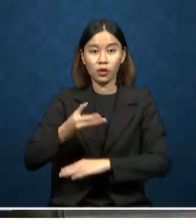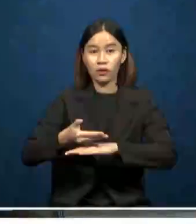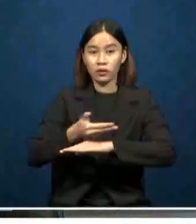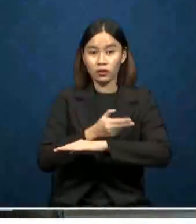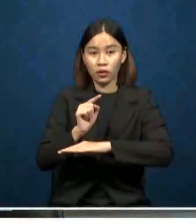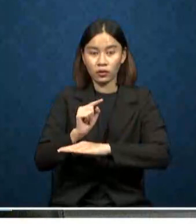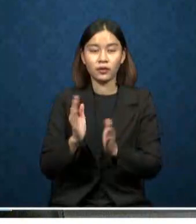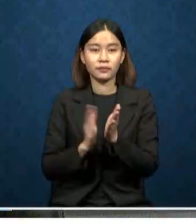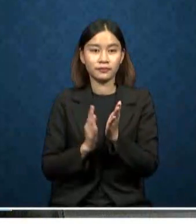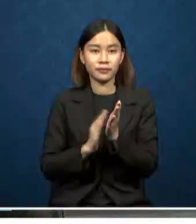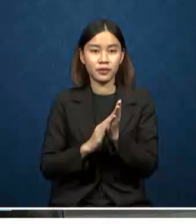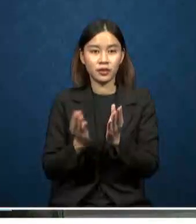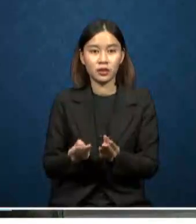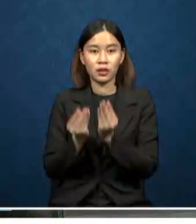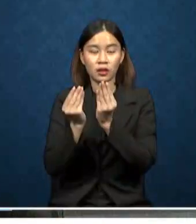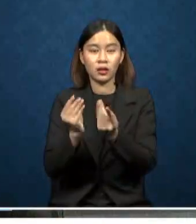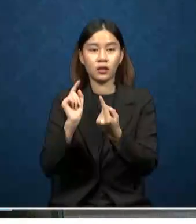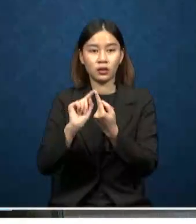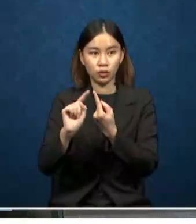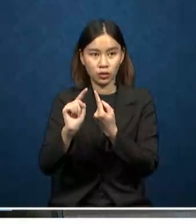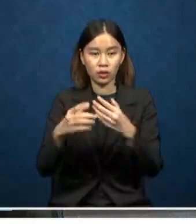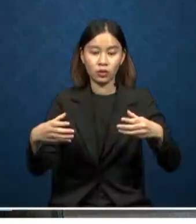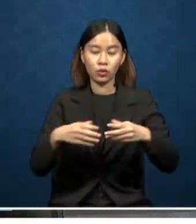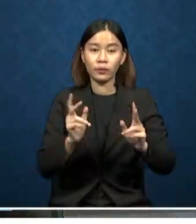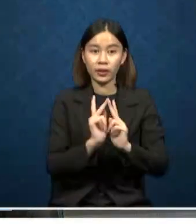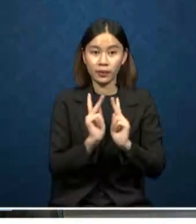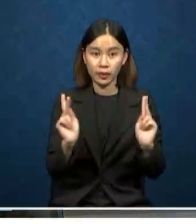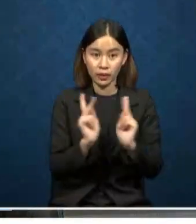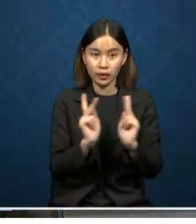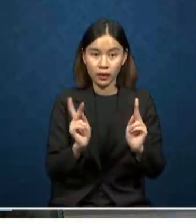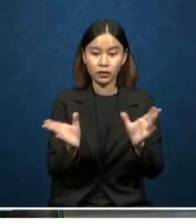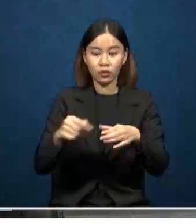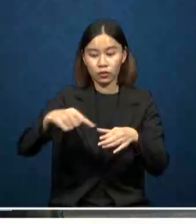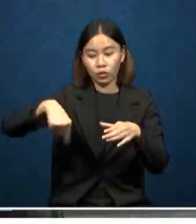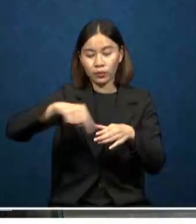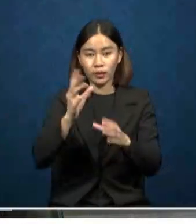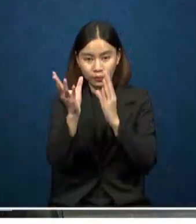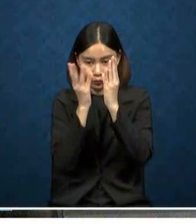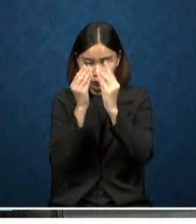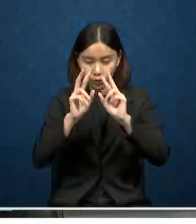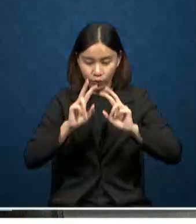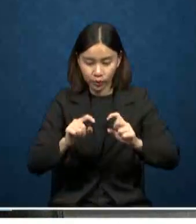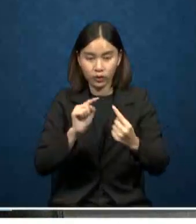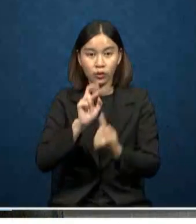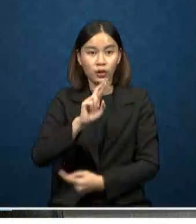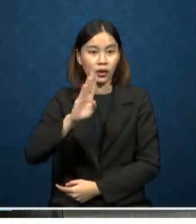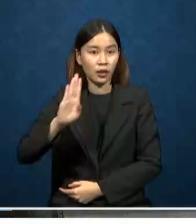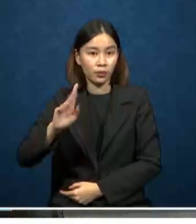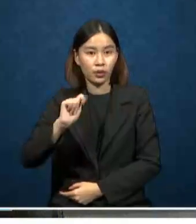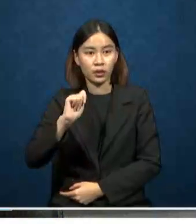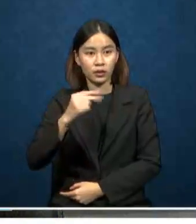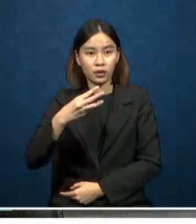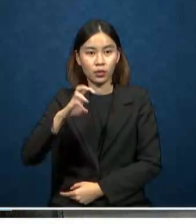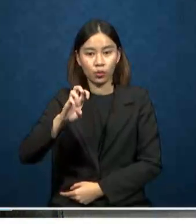อื่นต้องขอชื่นชมที่ที่คณะกรรมาธิการของท่านได้ศึกษาในเรื่องระบบทวิวุฒิ